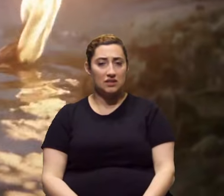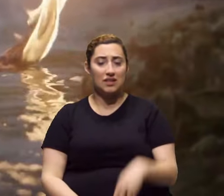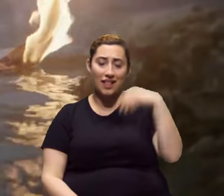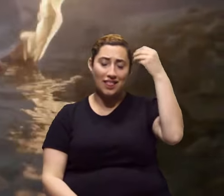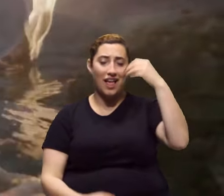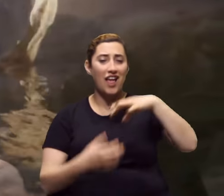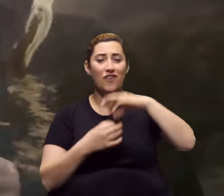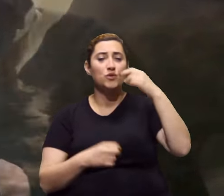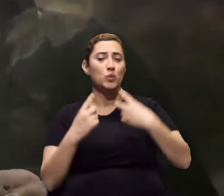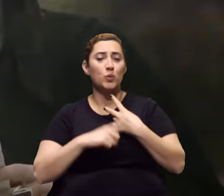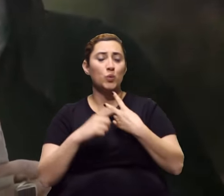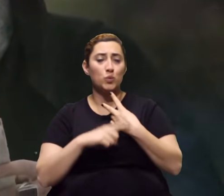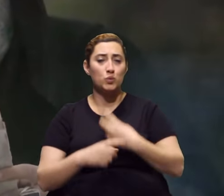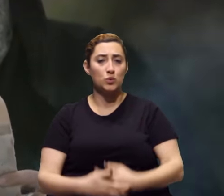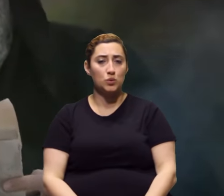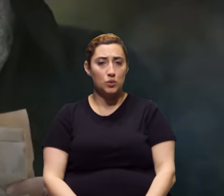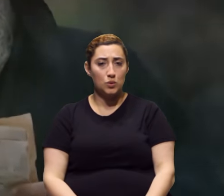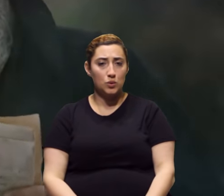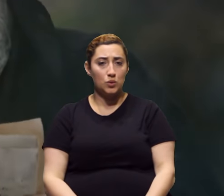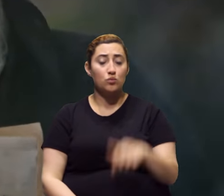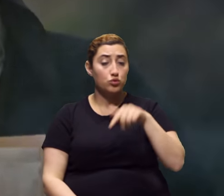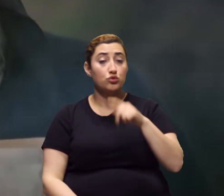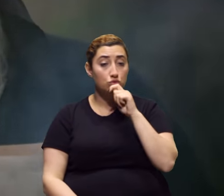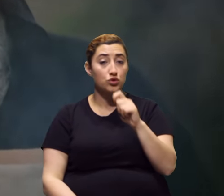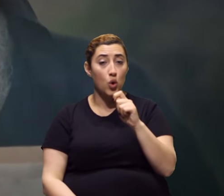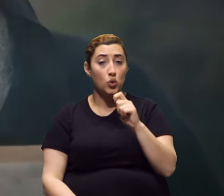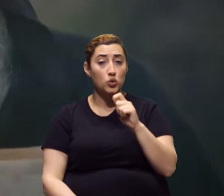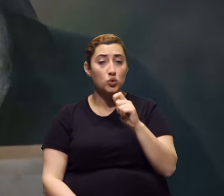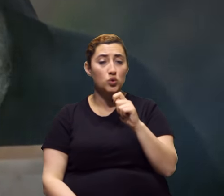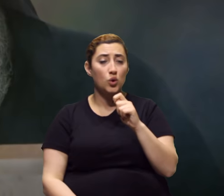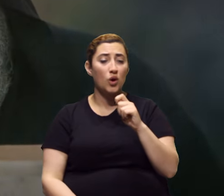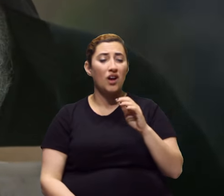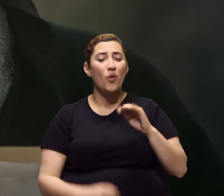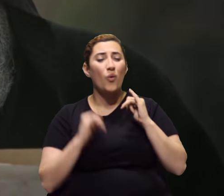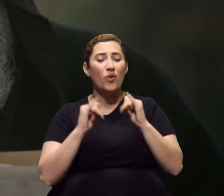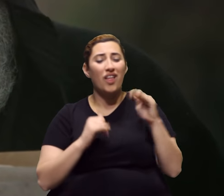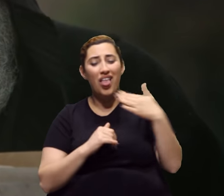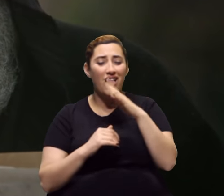Derviş Yunus, bu sözü eğri büğrü söyleme.